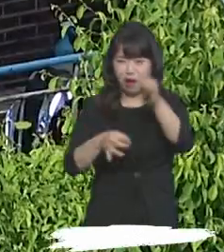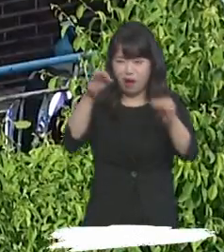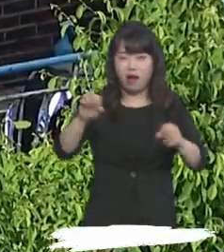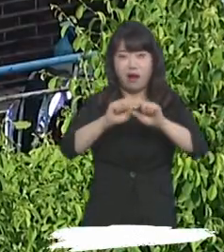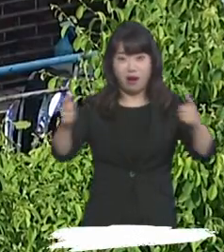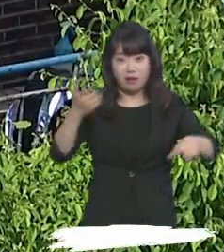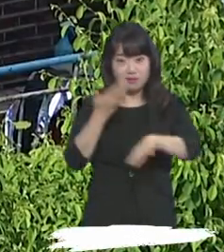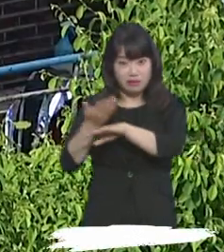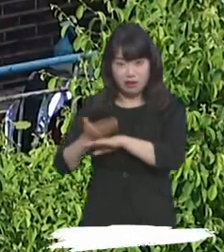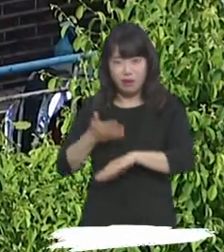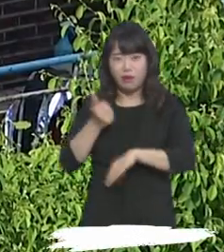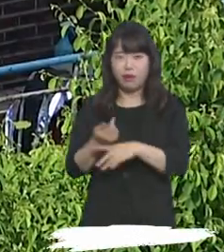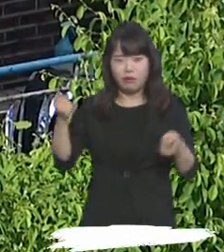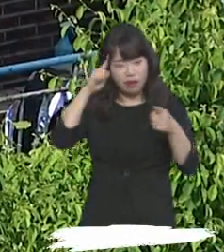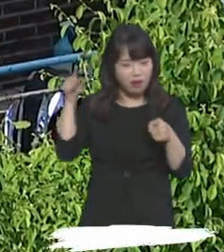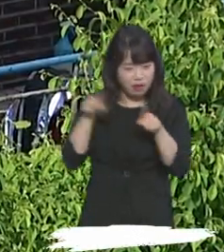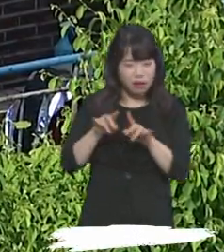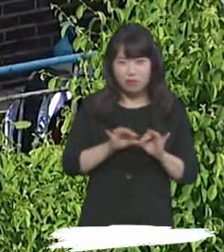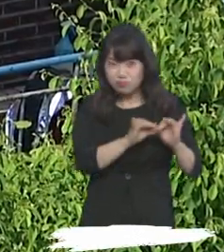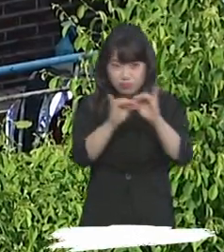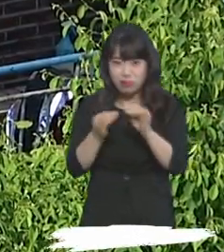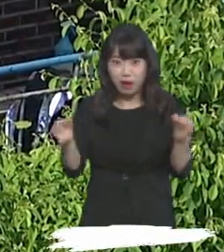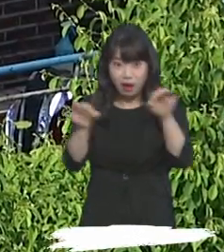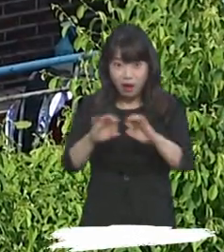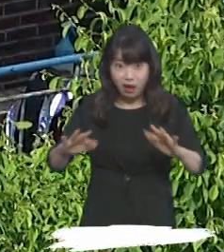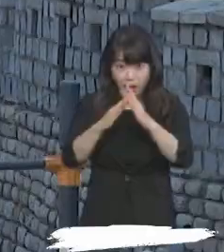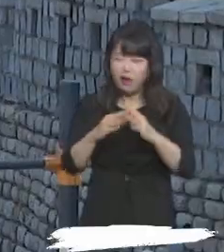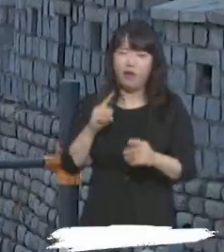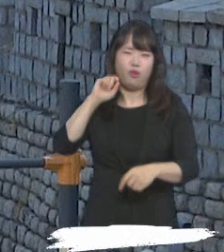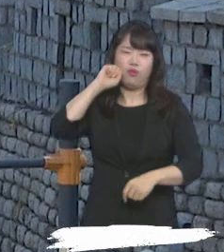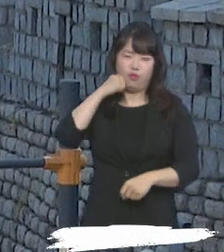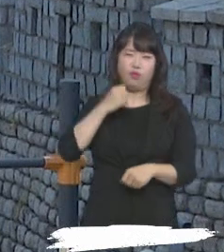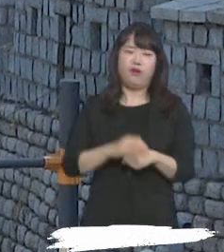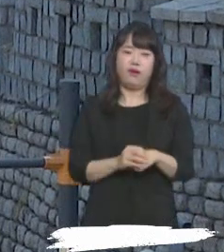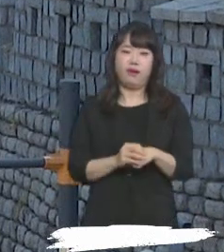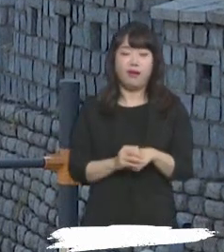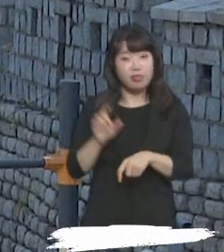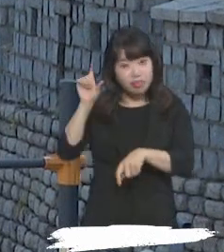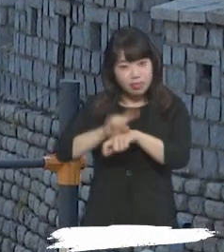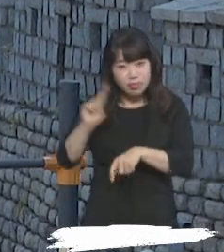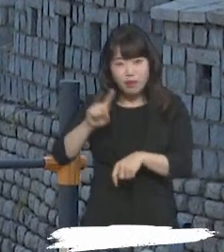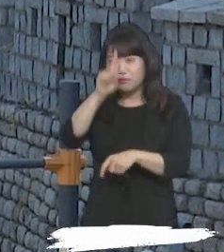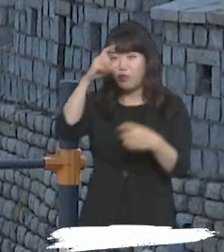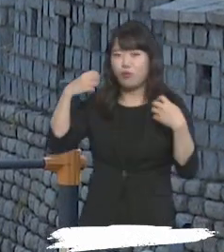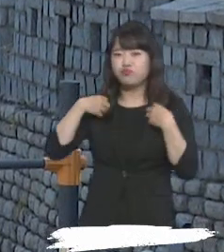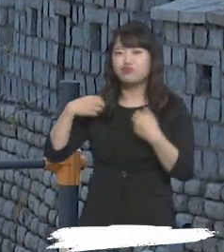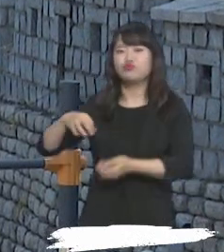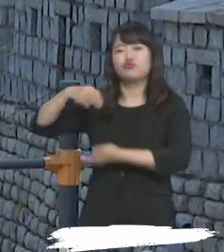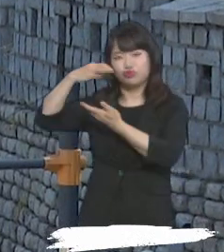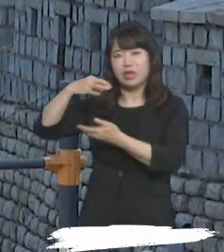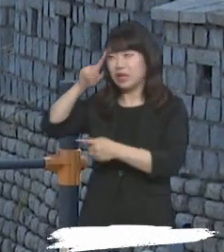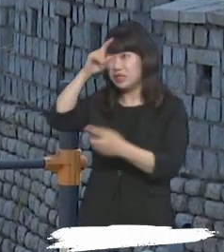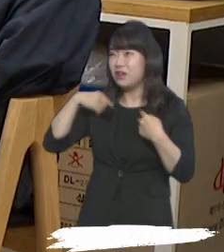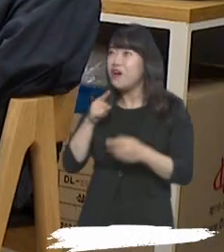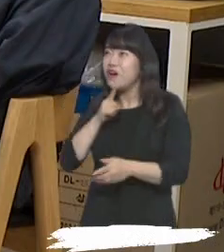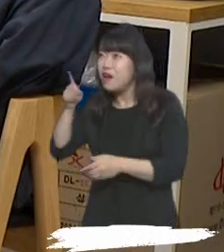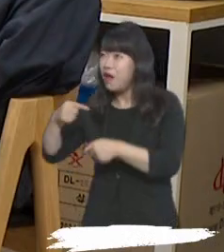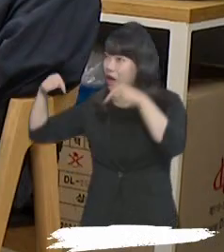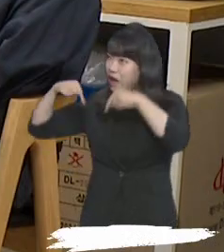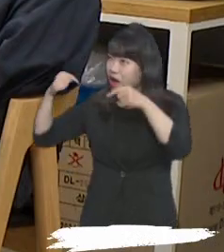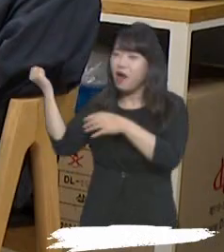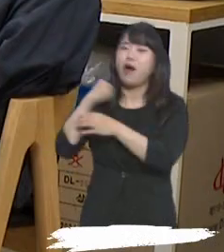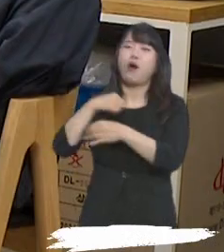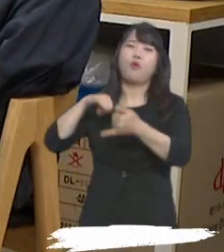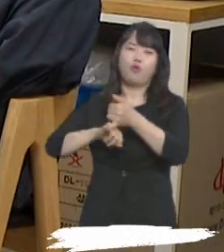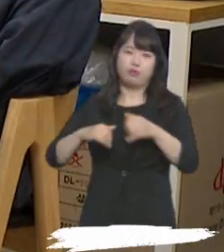주민들이 함께 재건축을 한다는 것은 쉽지 않은 선택입니다. 여기에 혹시 모를 국가유산청의 심의 과정도 거쳐야 하는